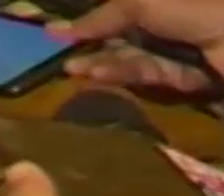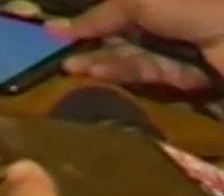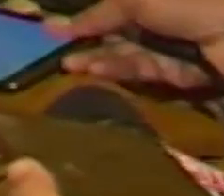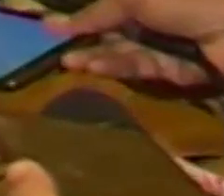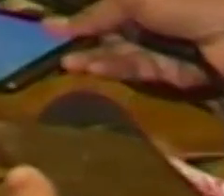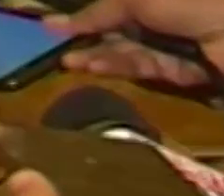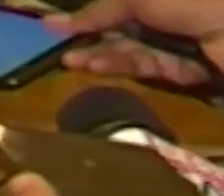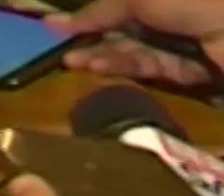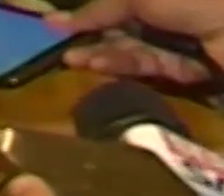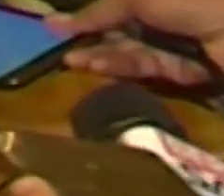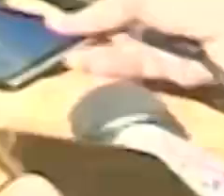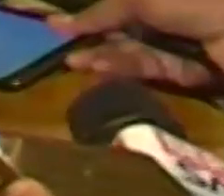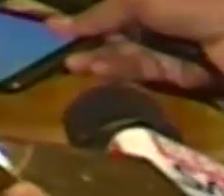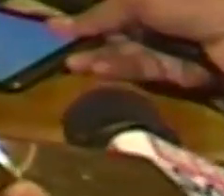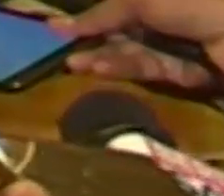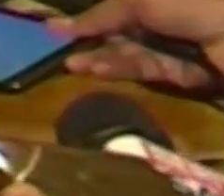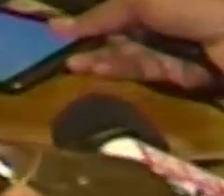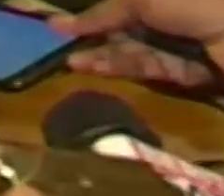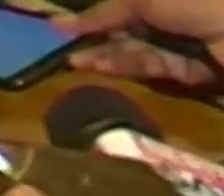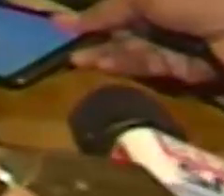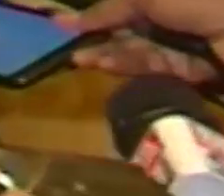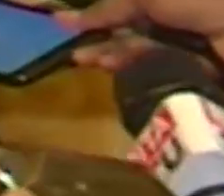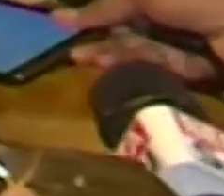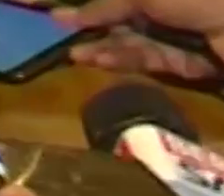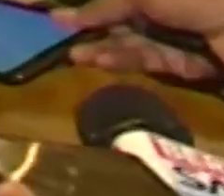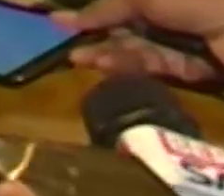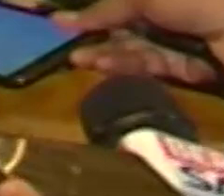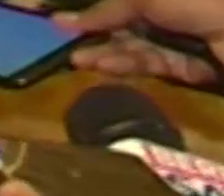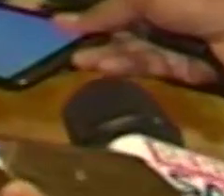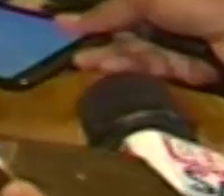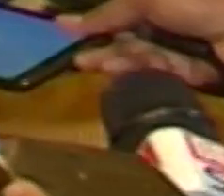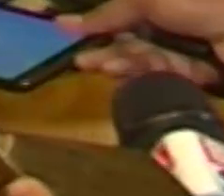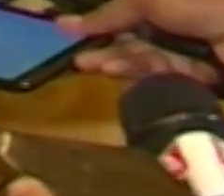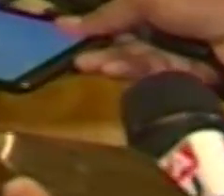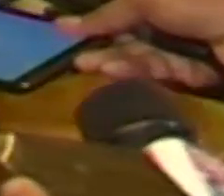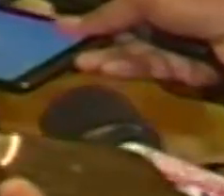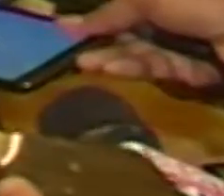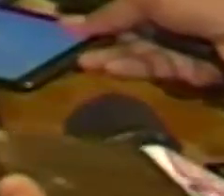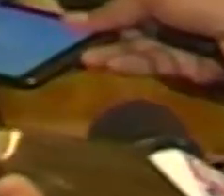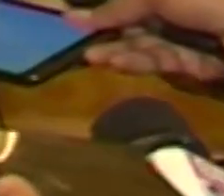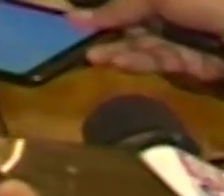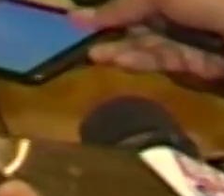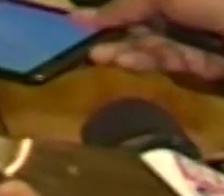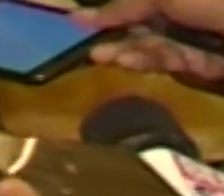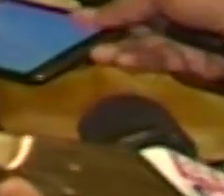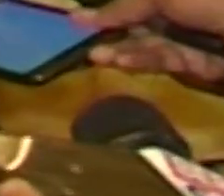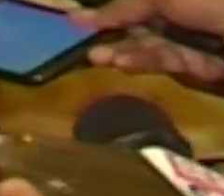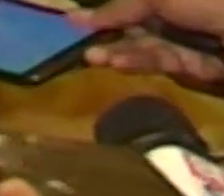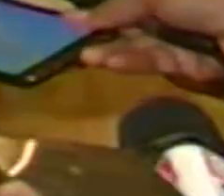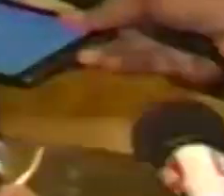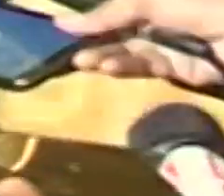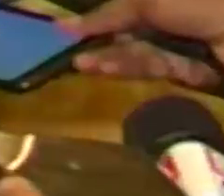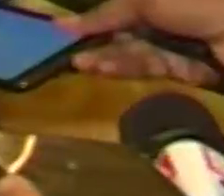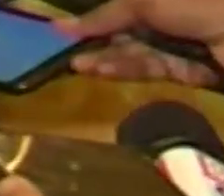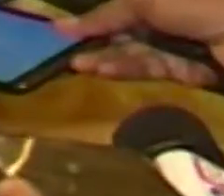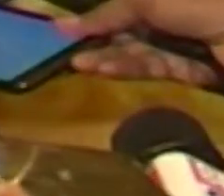Dijawab, ada temuan yang temuan baru yang sudah menuju kepada kesimpulan. Oleh